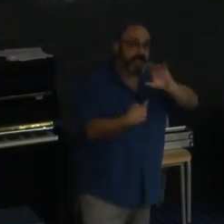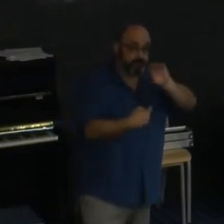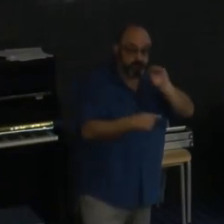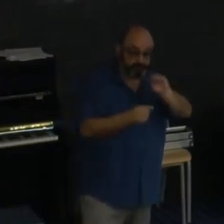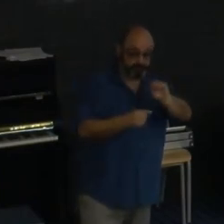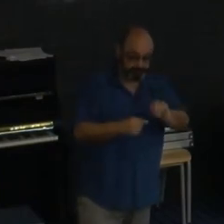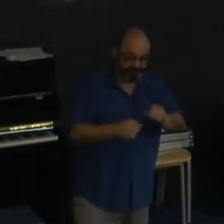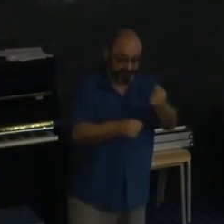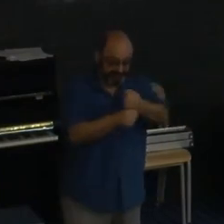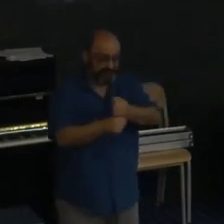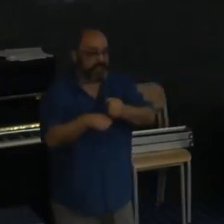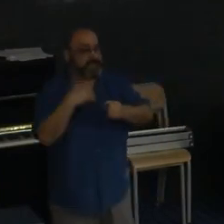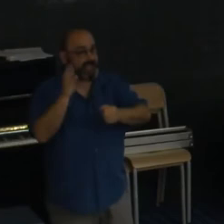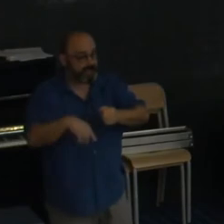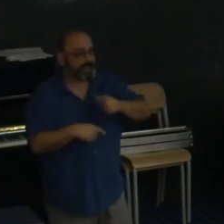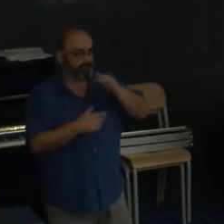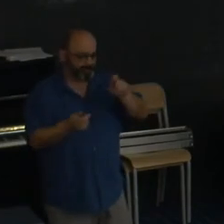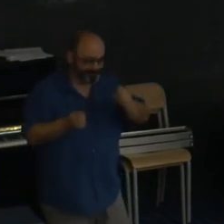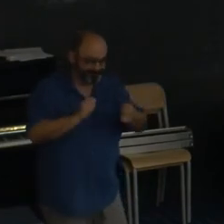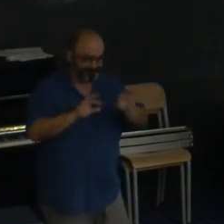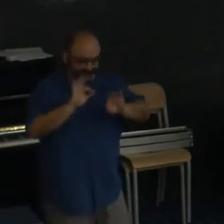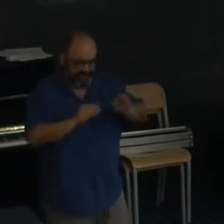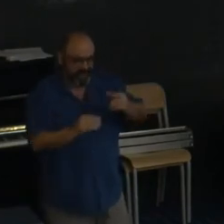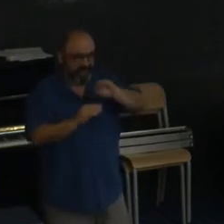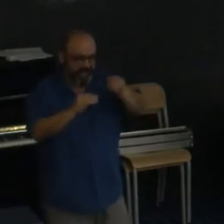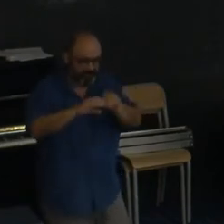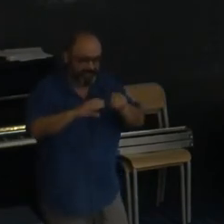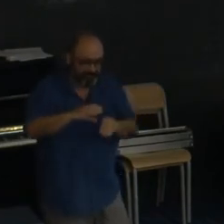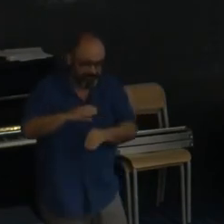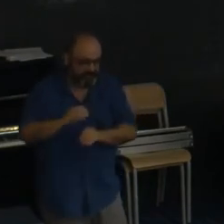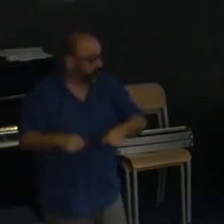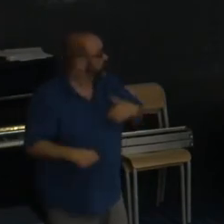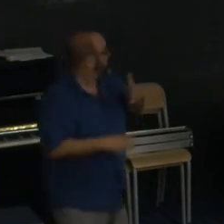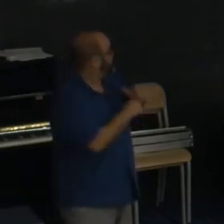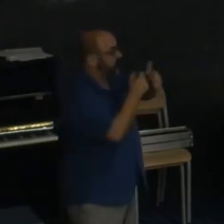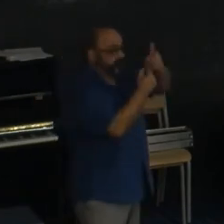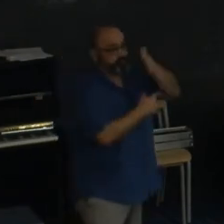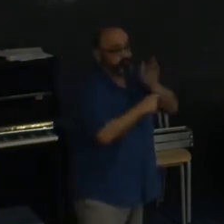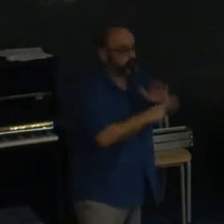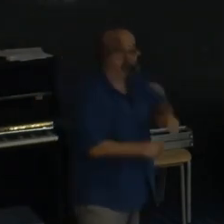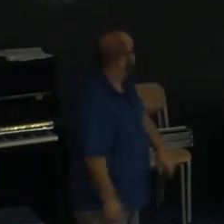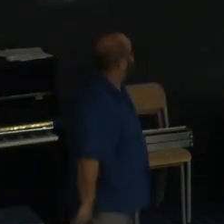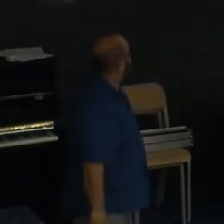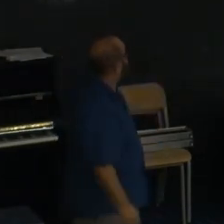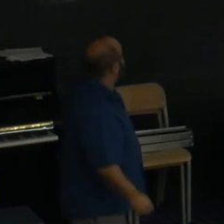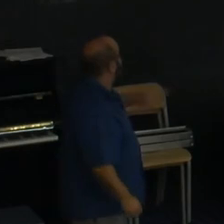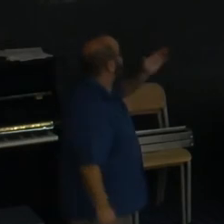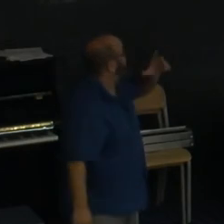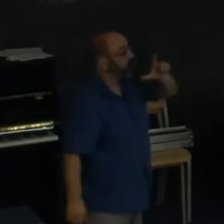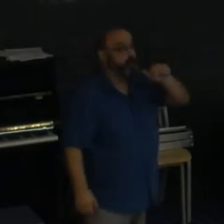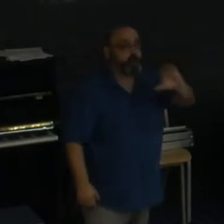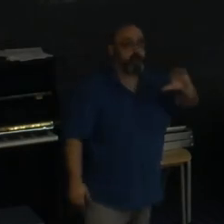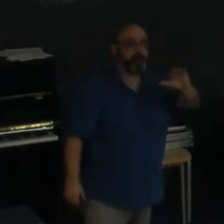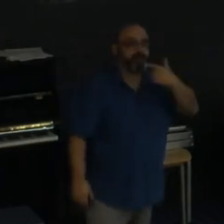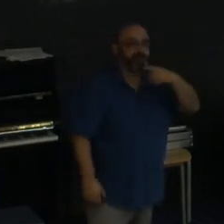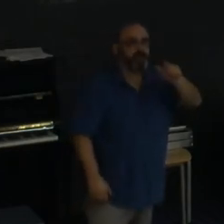utiliser au fur et à mesure, les personnaliser, les imbriquer, etc. J'en ai fait quelques-uns pour nous amuser. Alors, il y a le lock, qui va par exemple, qui